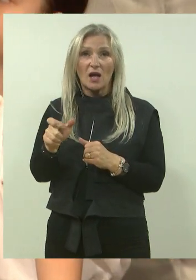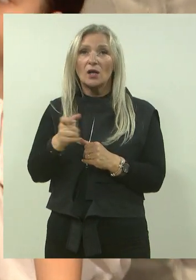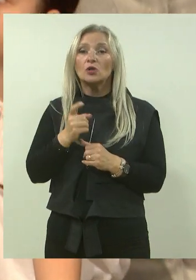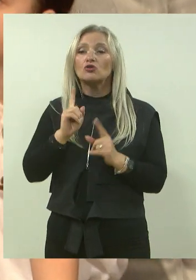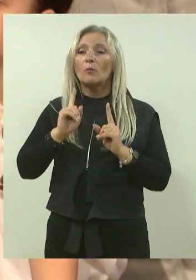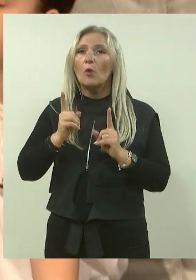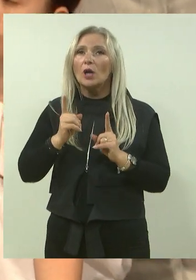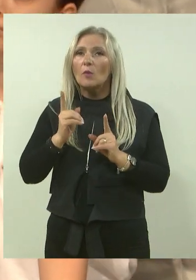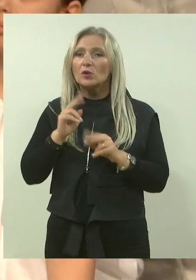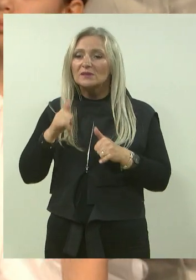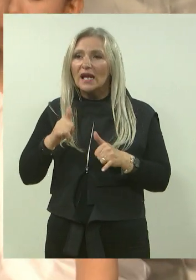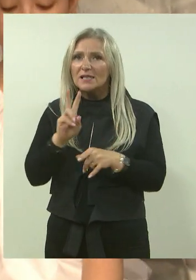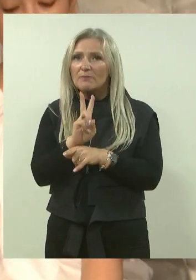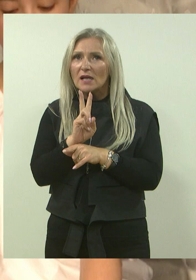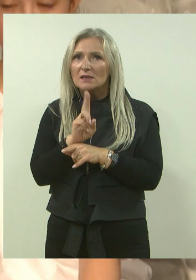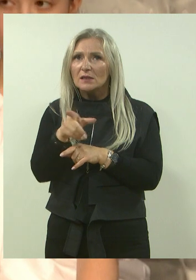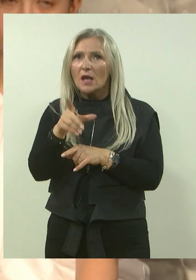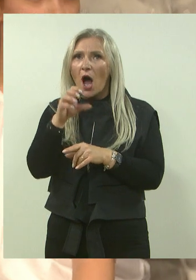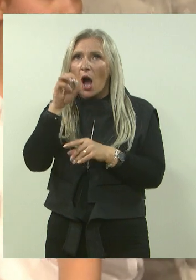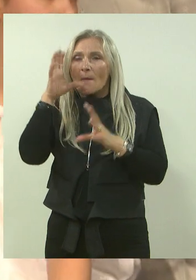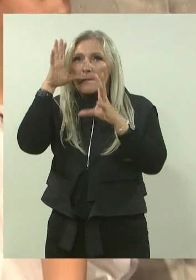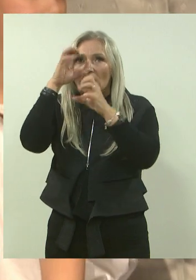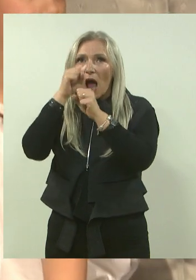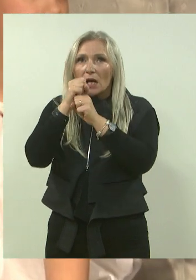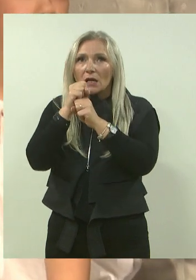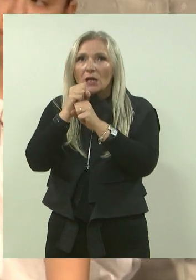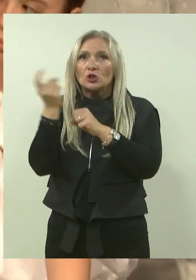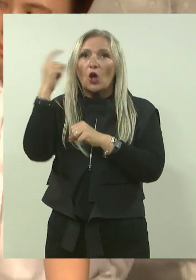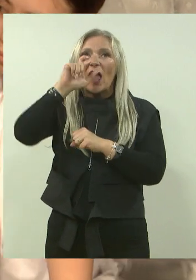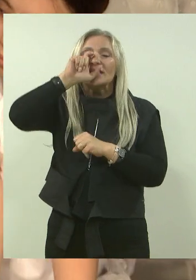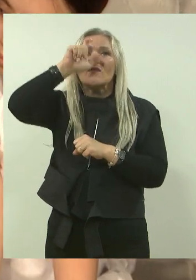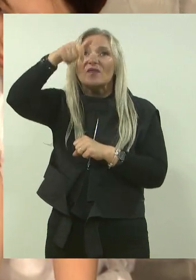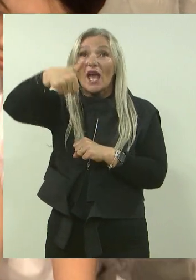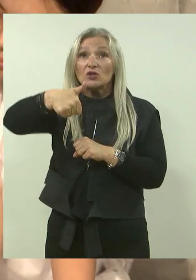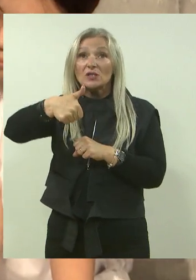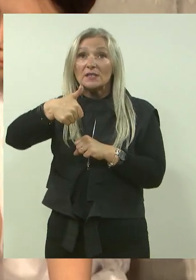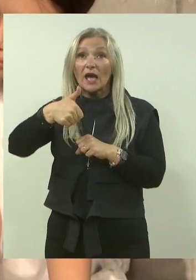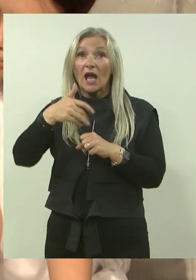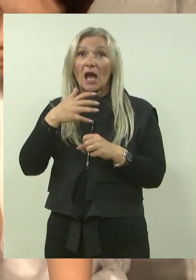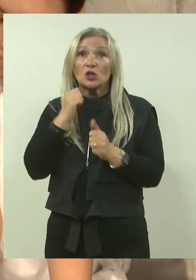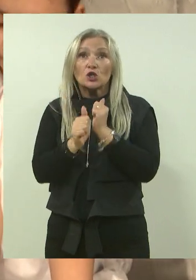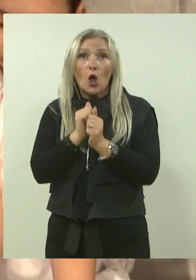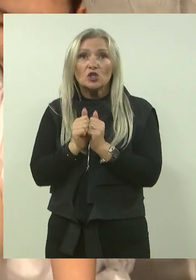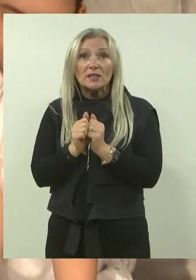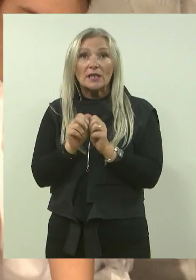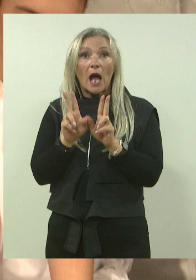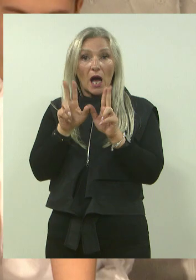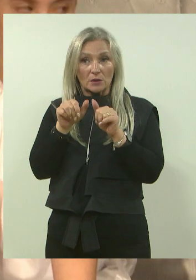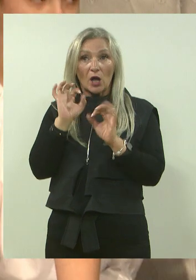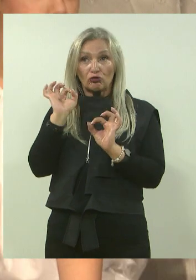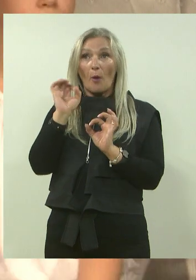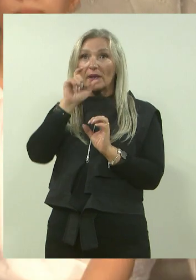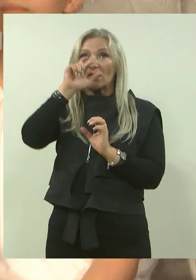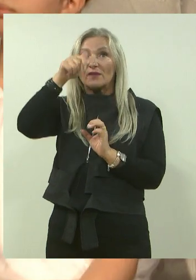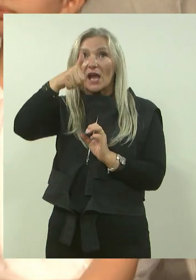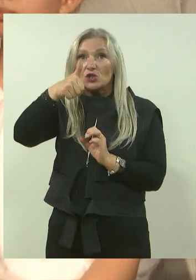Na hude mroke. Jer denes budu stekli. Pa kina hude veškice! Kaj dobih ima? Ima, pa mamica nam je povedala. A